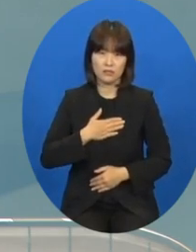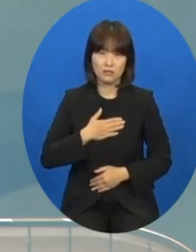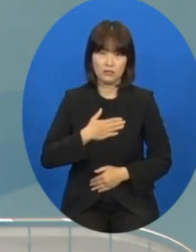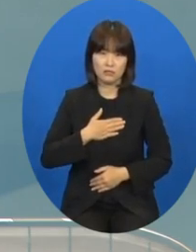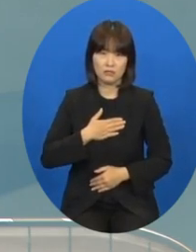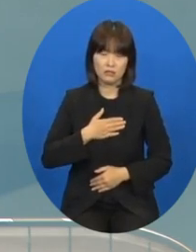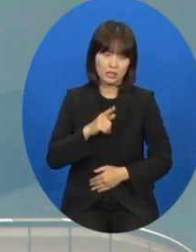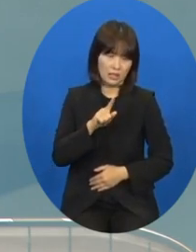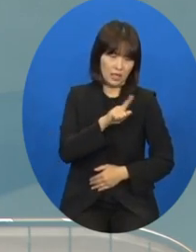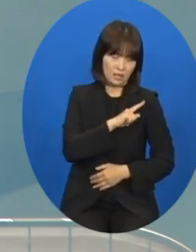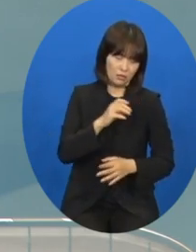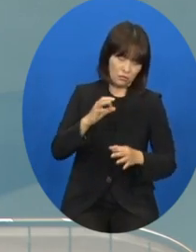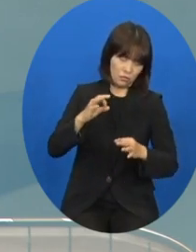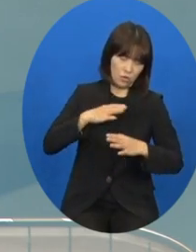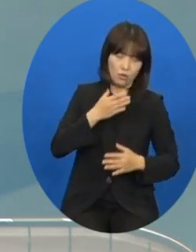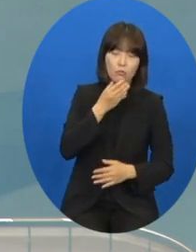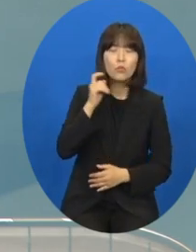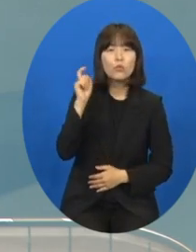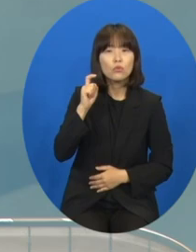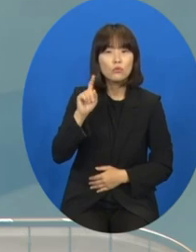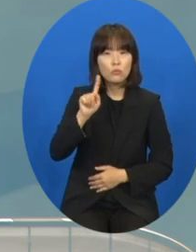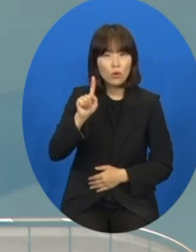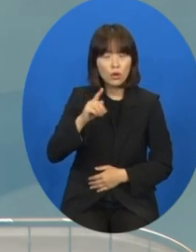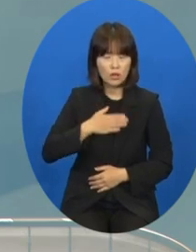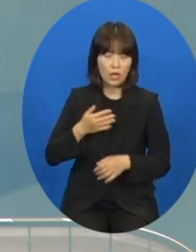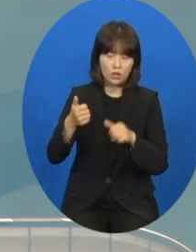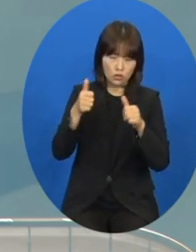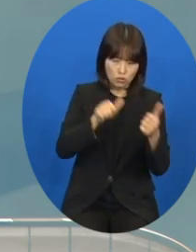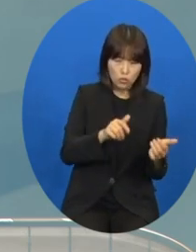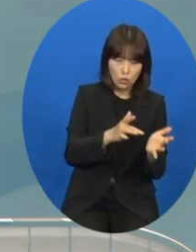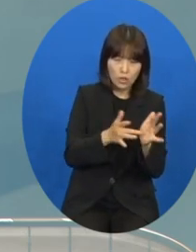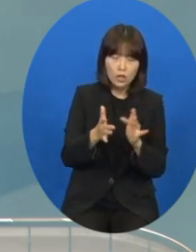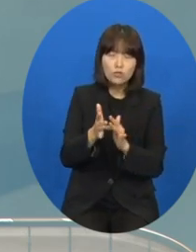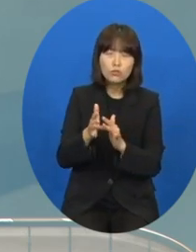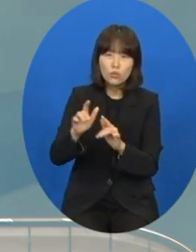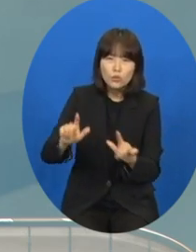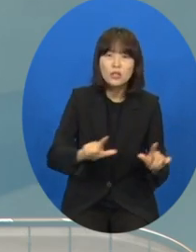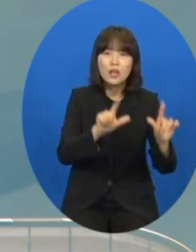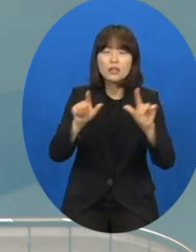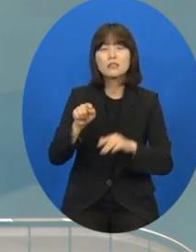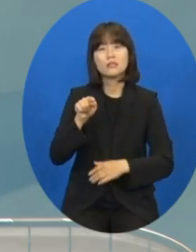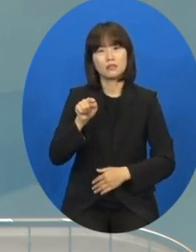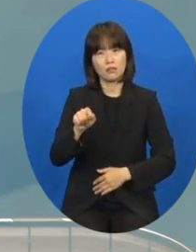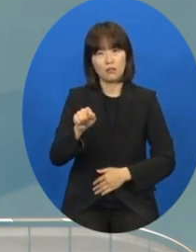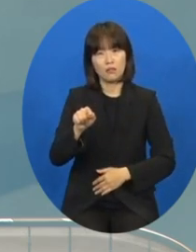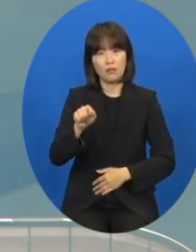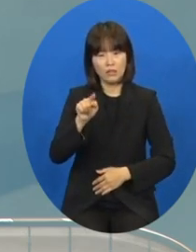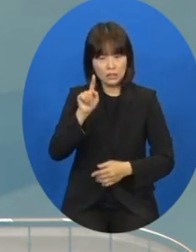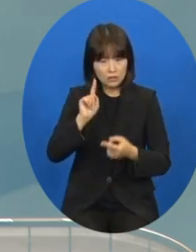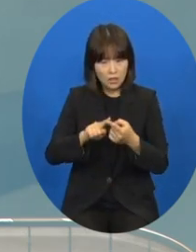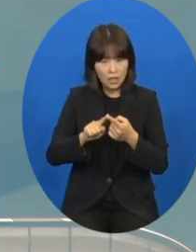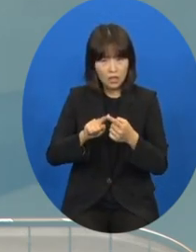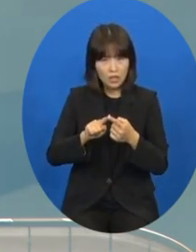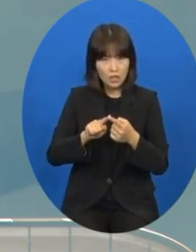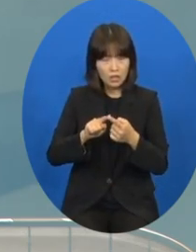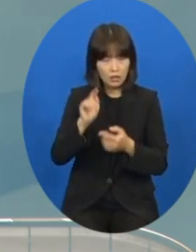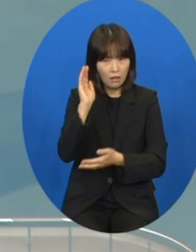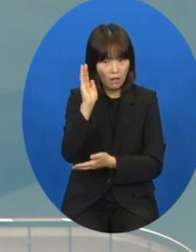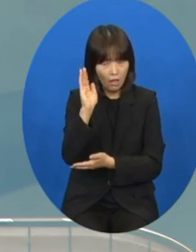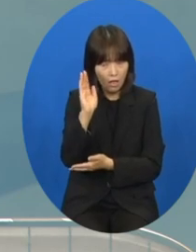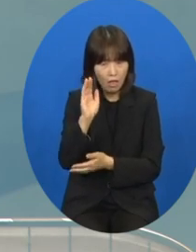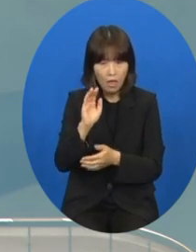가장 놀라운 복음이 나는 죽고 예수로 사는 건데 이 복음을 전하지 않는다면 무슨 의미가